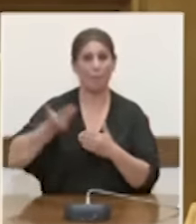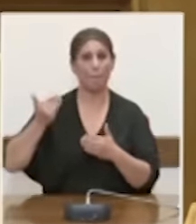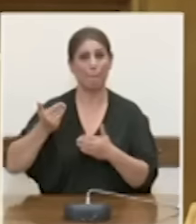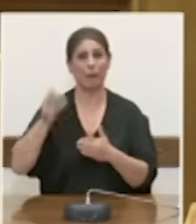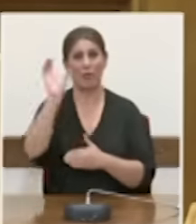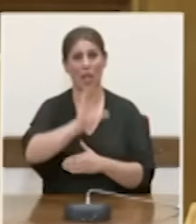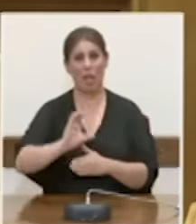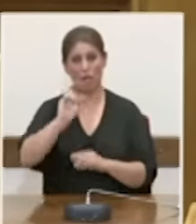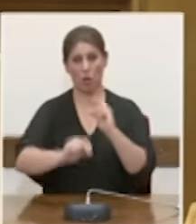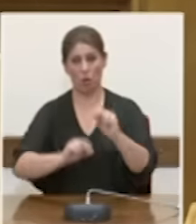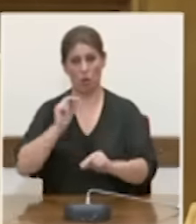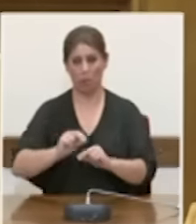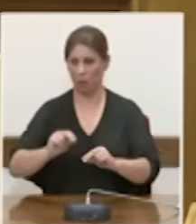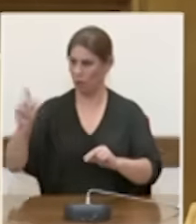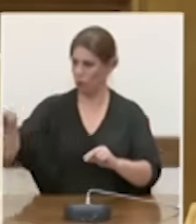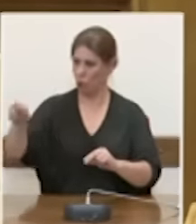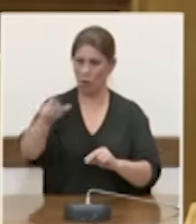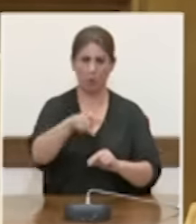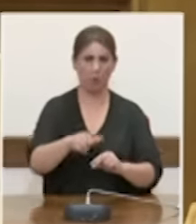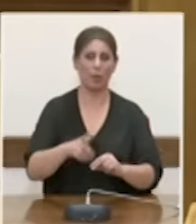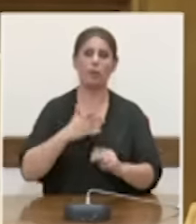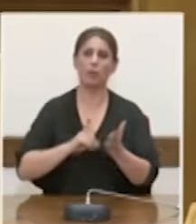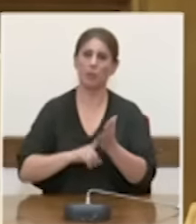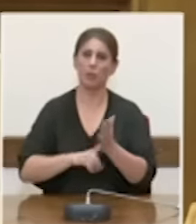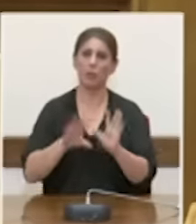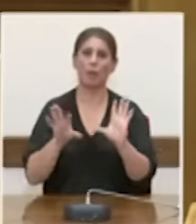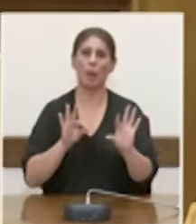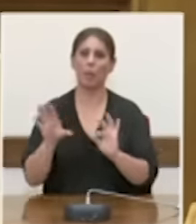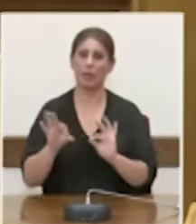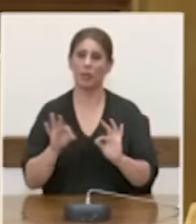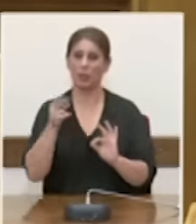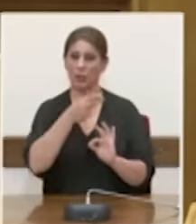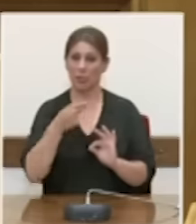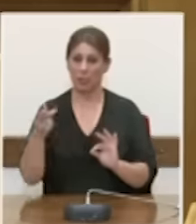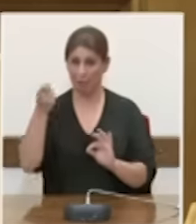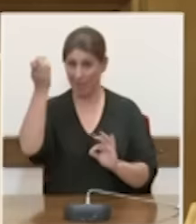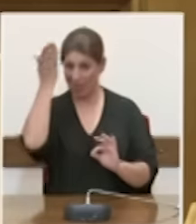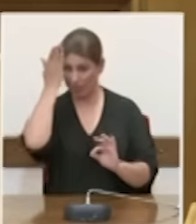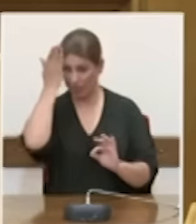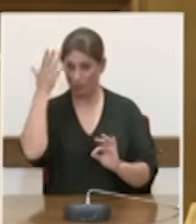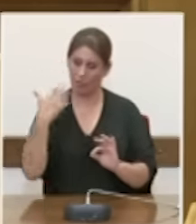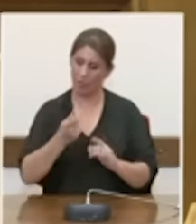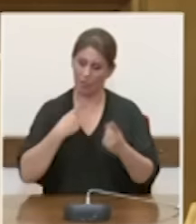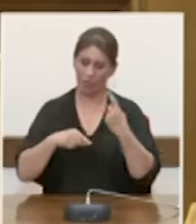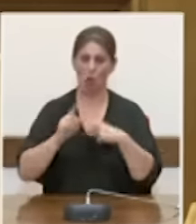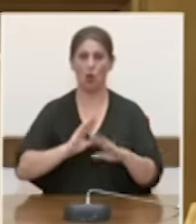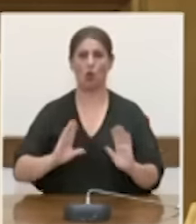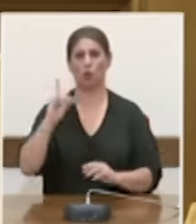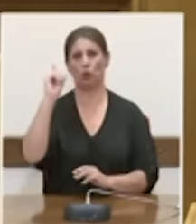ο καθένας καλείται να επιλέξει. Με τα ζητήματα της ακρίβειας φυσικά να είναι δικαιολογημένα το νούμερο